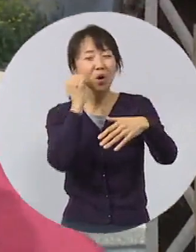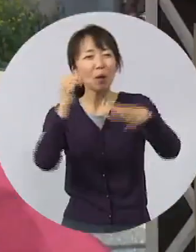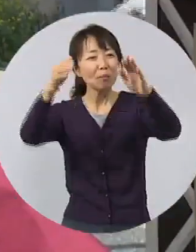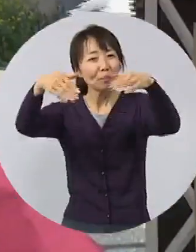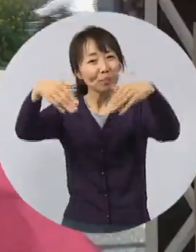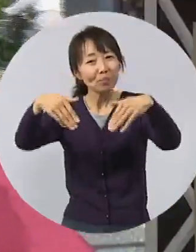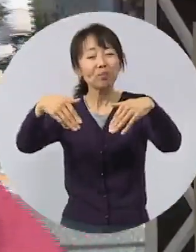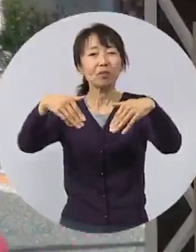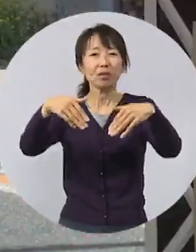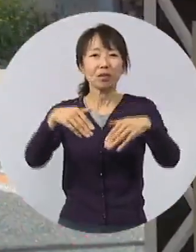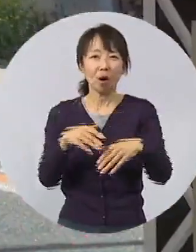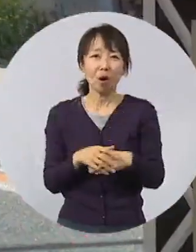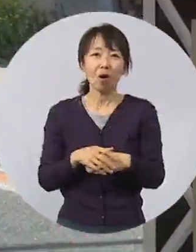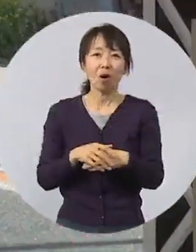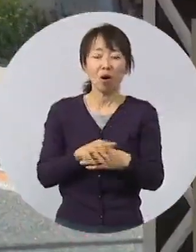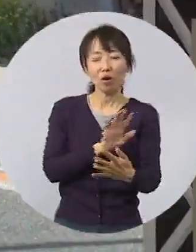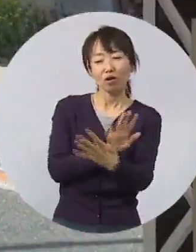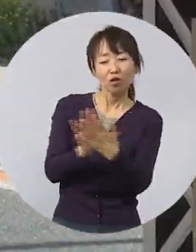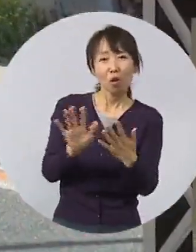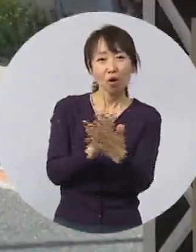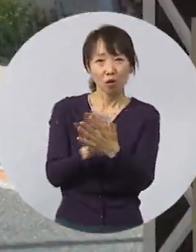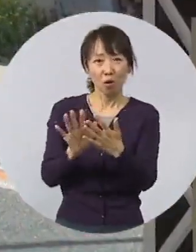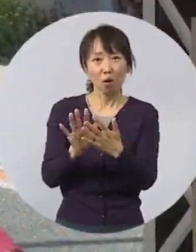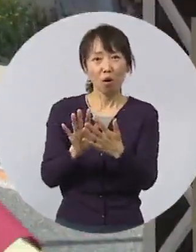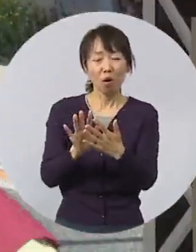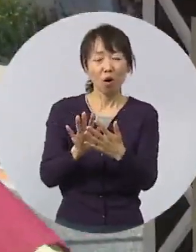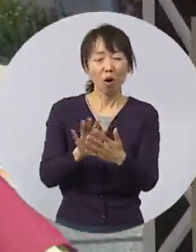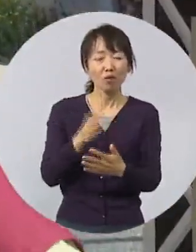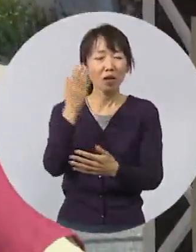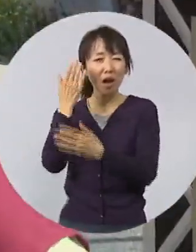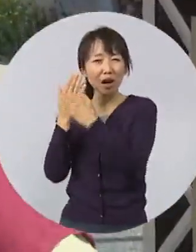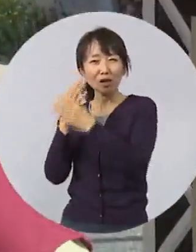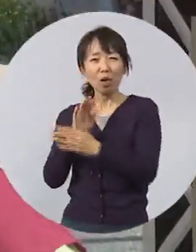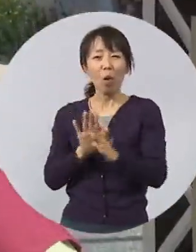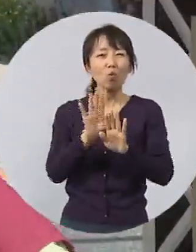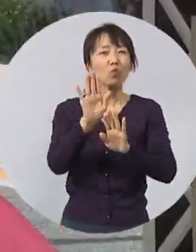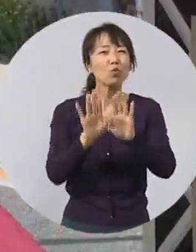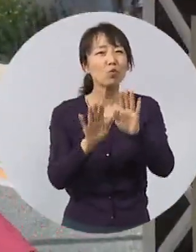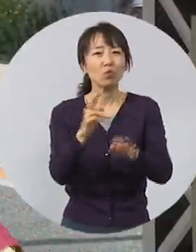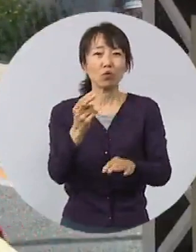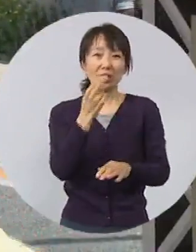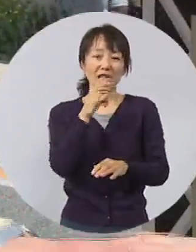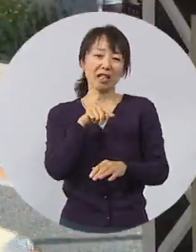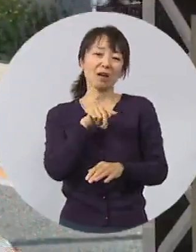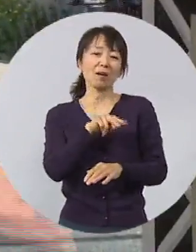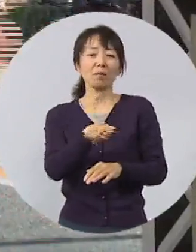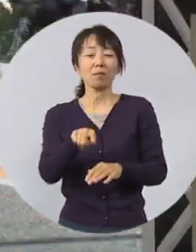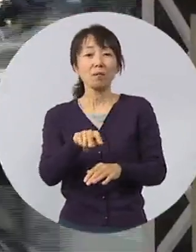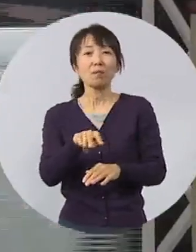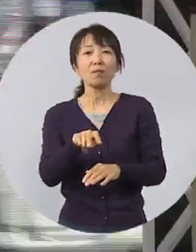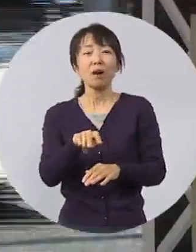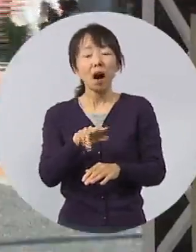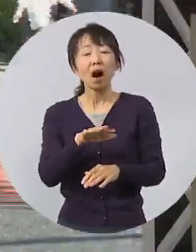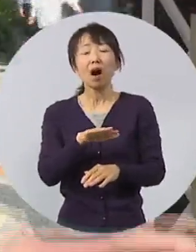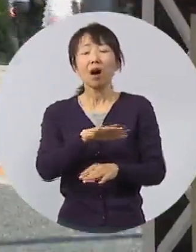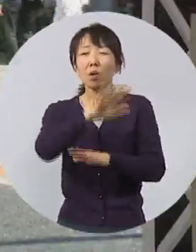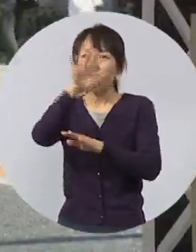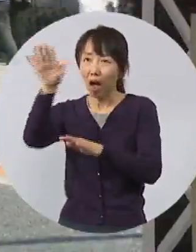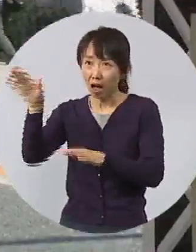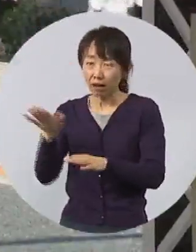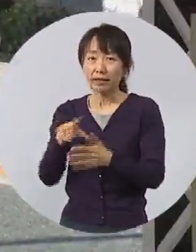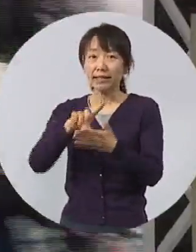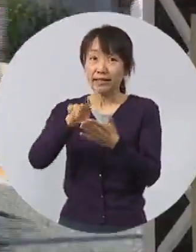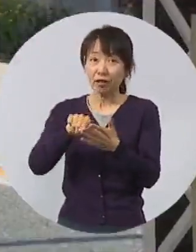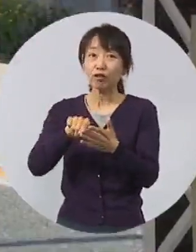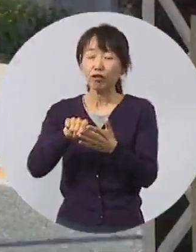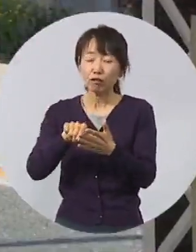客引きと、通行してた人たちのその当時の雰囲気を表しているという、本当にこの界隈の代表的な浮